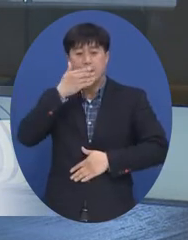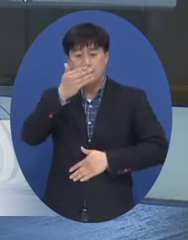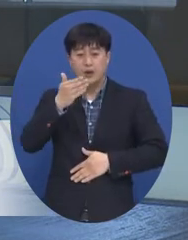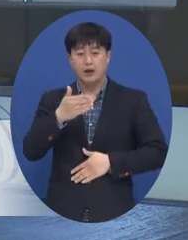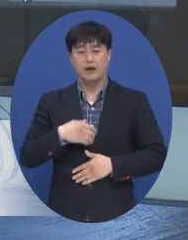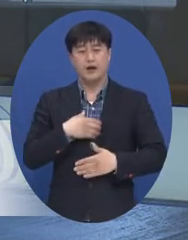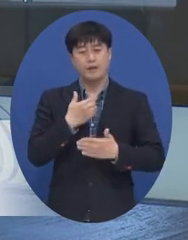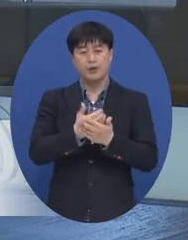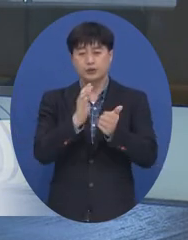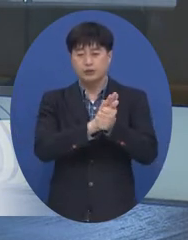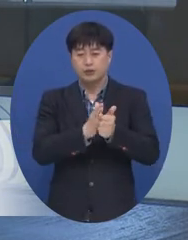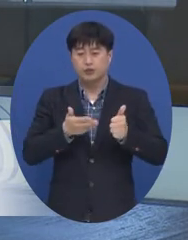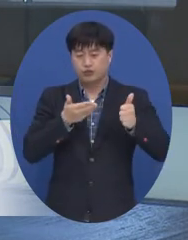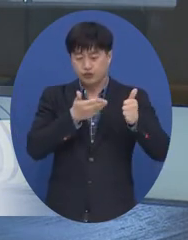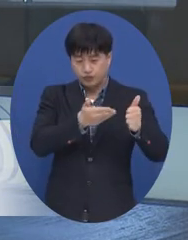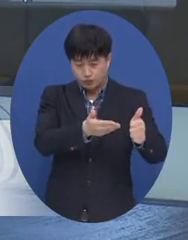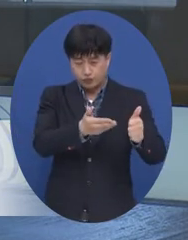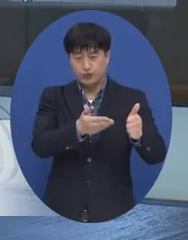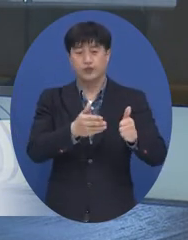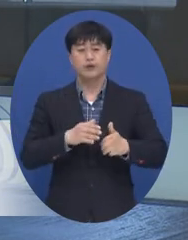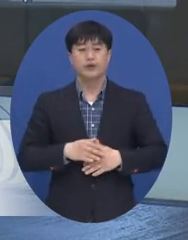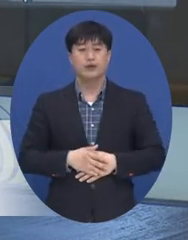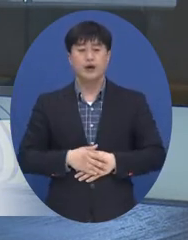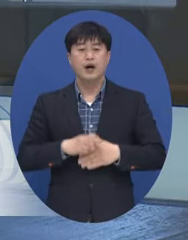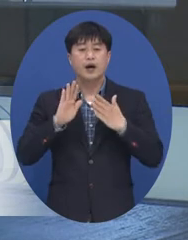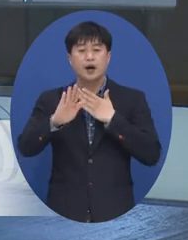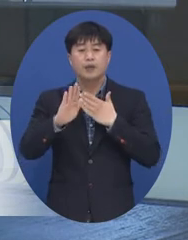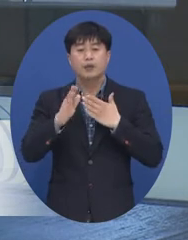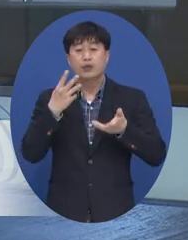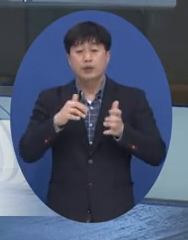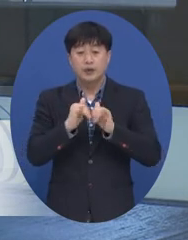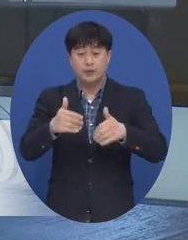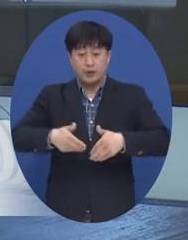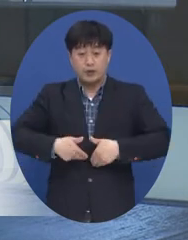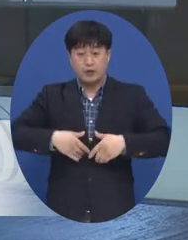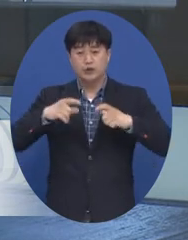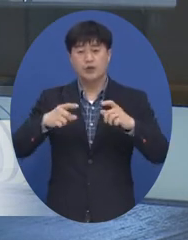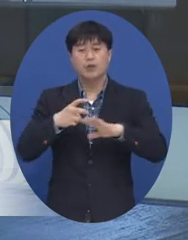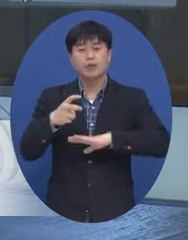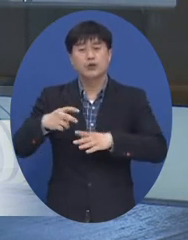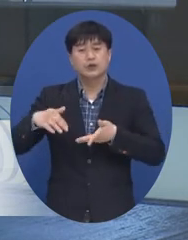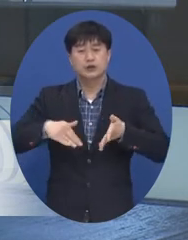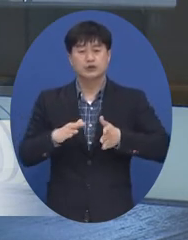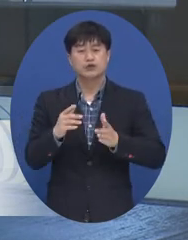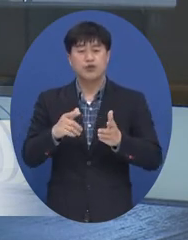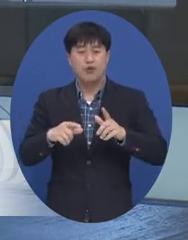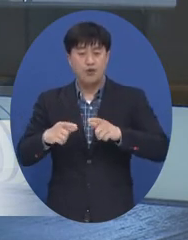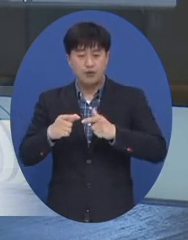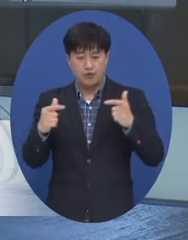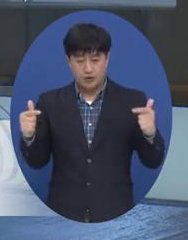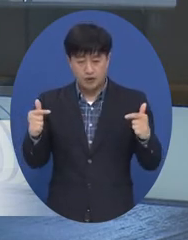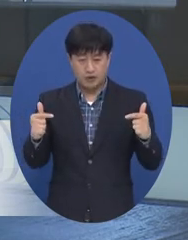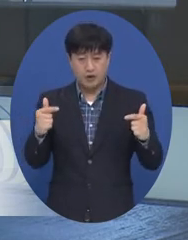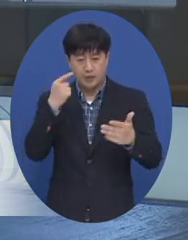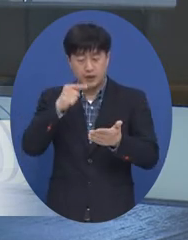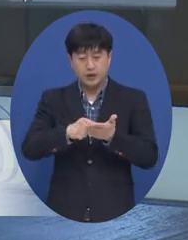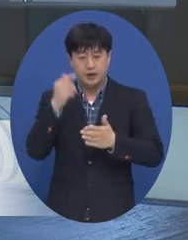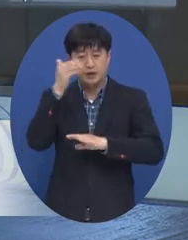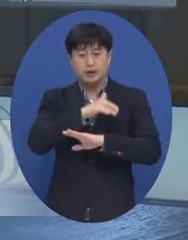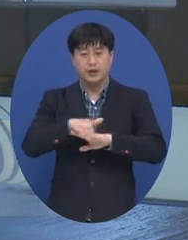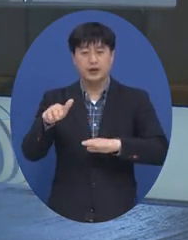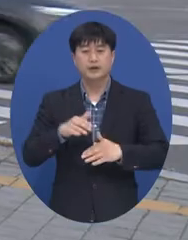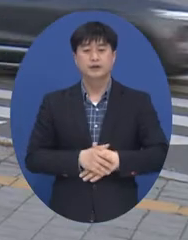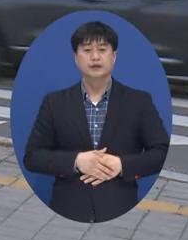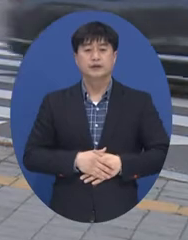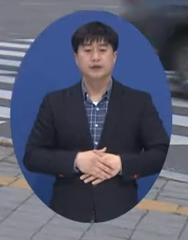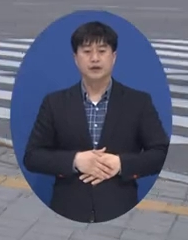있는 감동 서비스를 제공해 나갈 것이고요. 앞으로도 도민께서 필요하신 광역버스 노선을 더욱 확대 발굴해 나갈